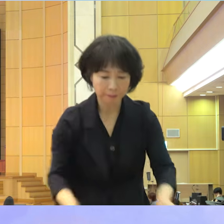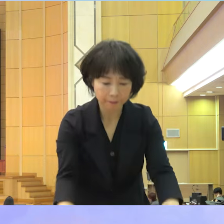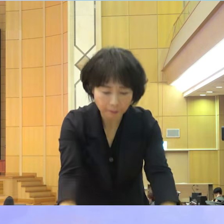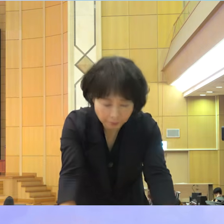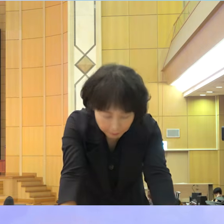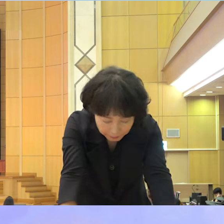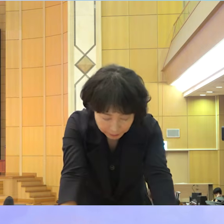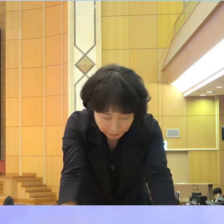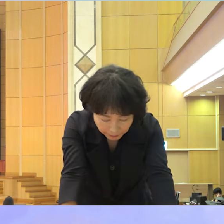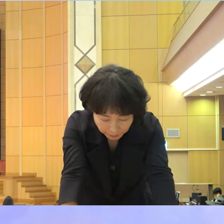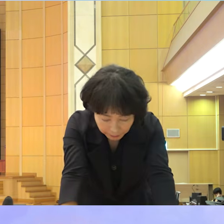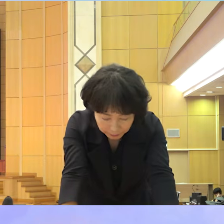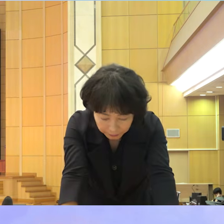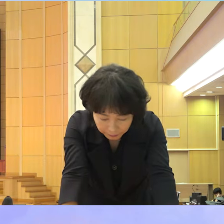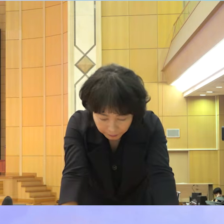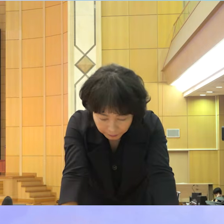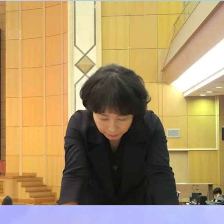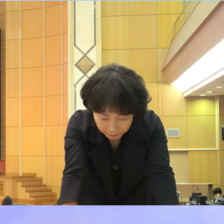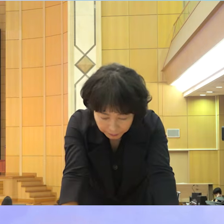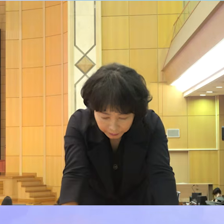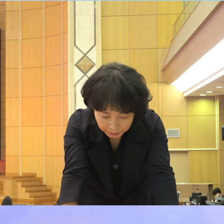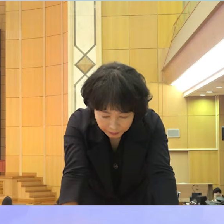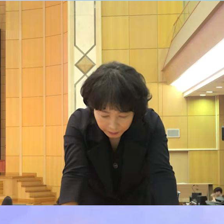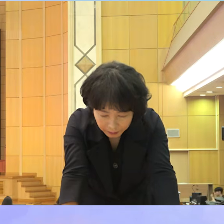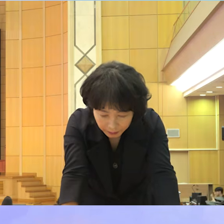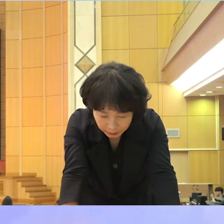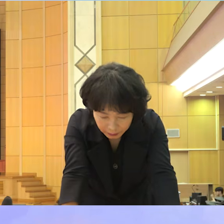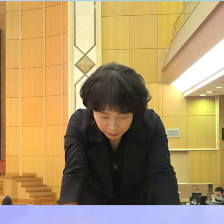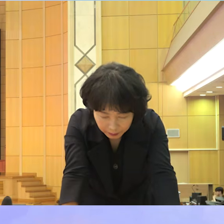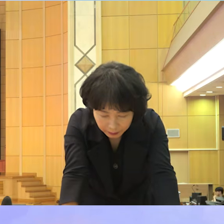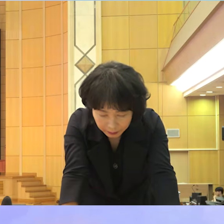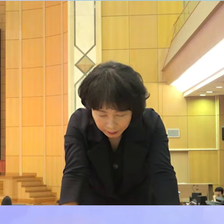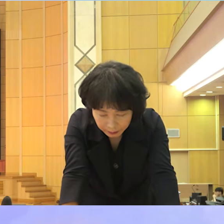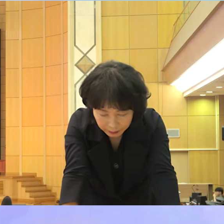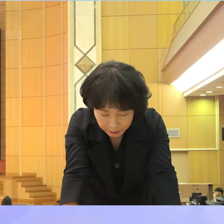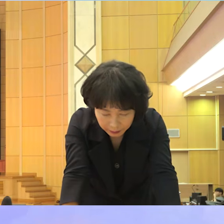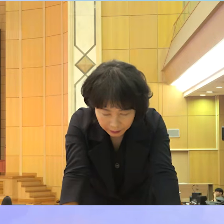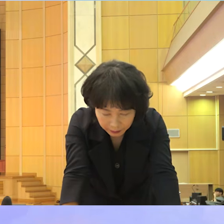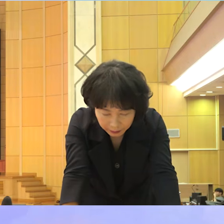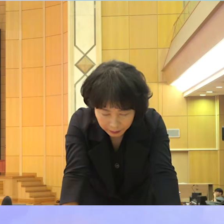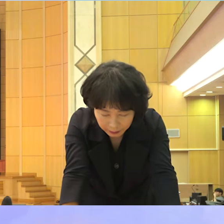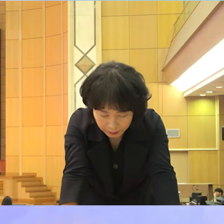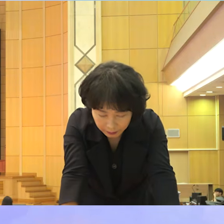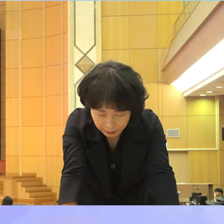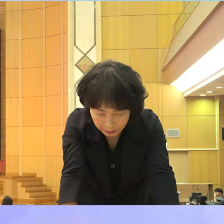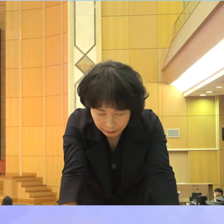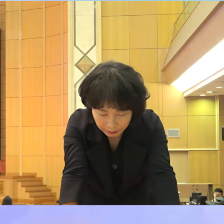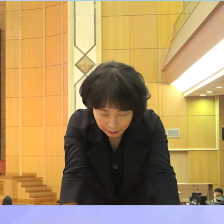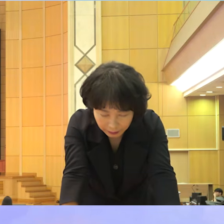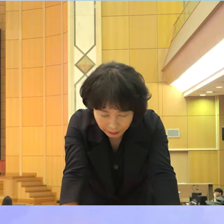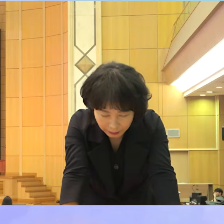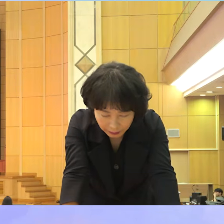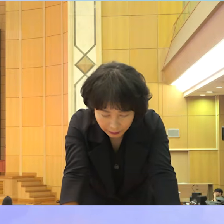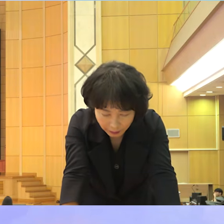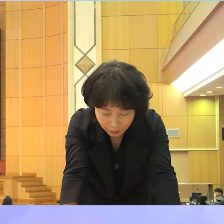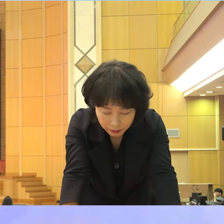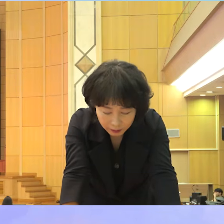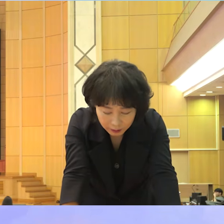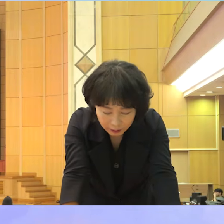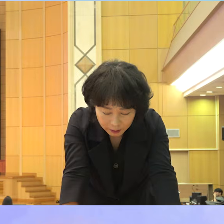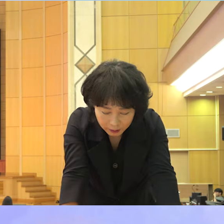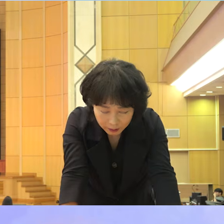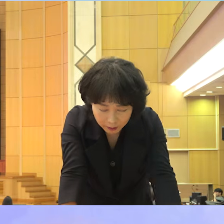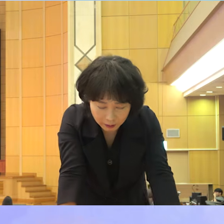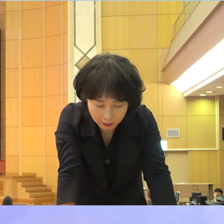감사와 찬송과 영광을 돌리옵나이다. 오늘 거룩한 주일날은 축복 주시는 날이요 축복받는